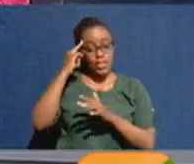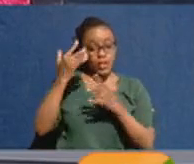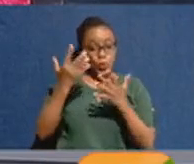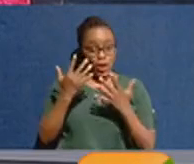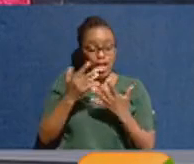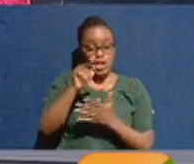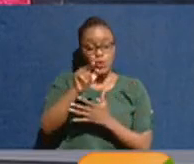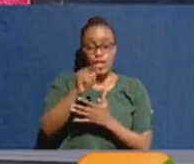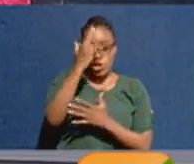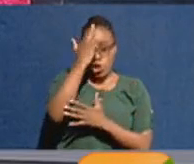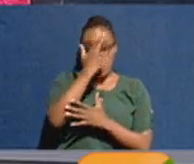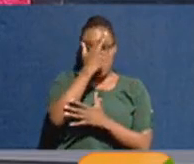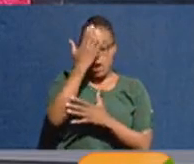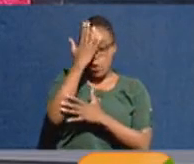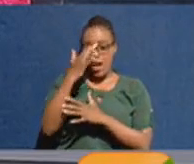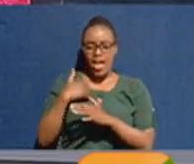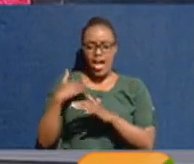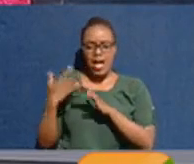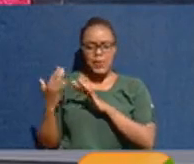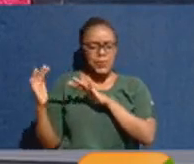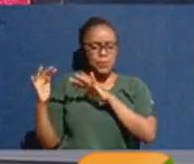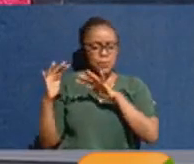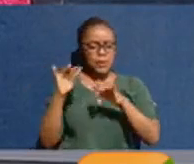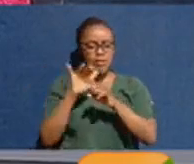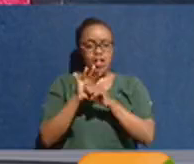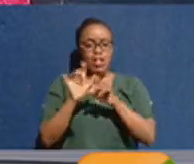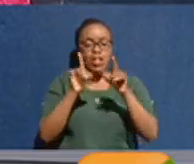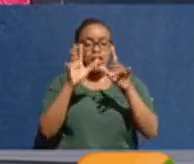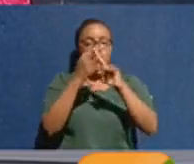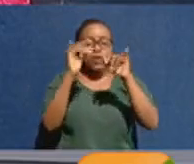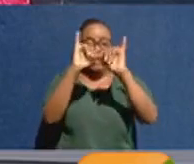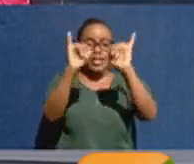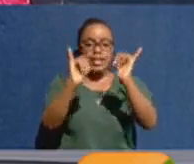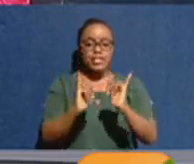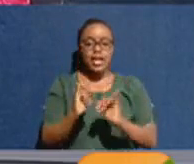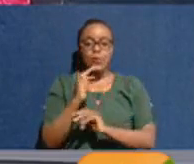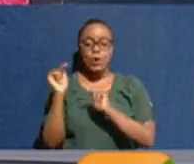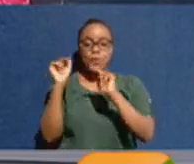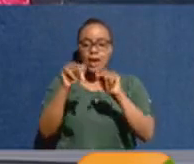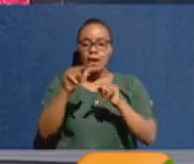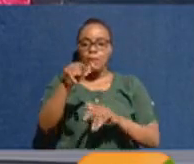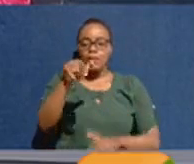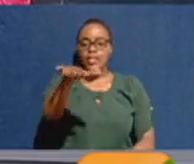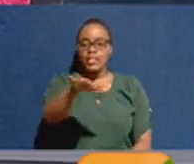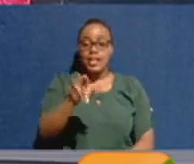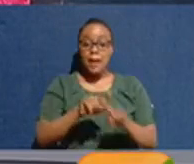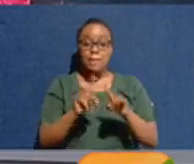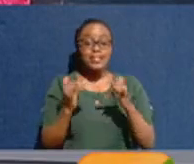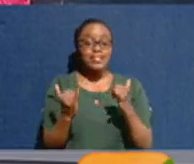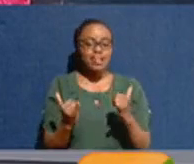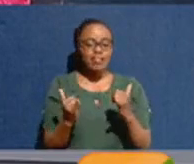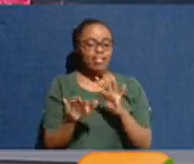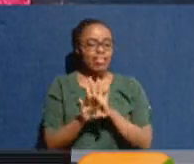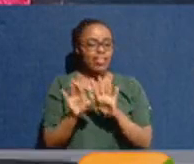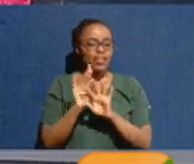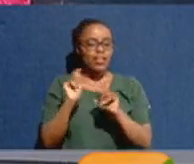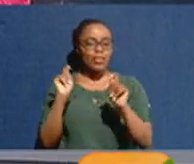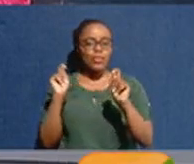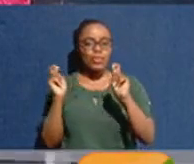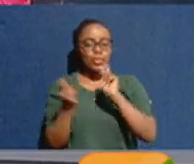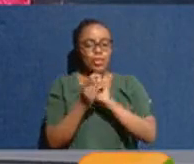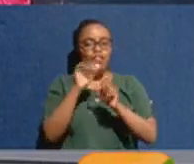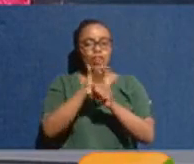Roma. Hii ni kutokana na idadi ya juu ya watalii wa Kitaliano waliokuwa wakizuru eneo hilo. Hata hivyo, sasa mambo yamekuwa tofauti,